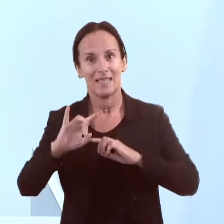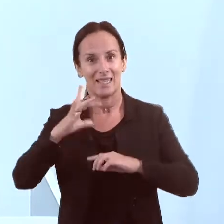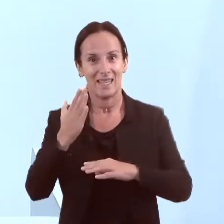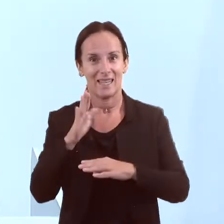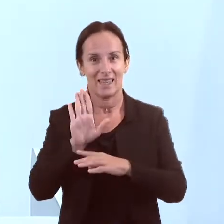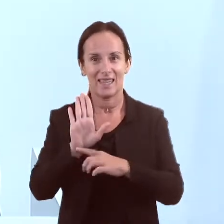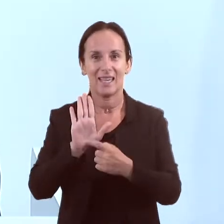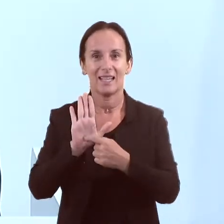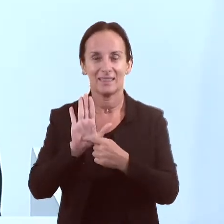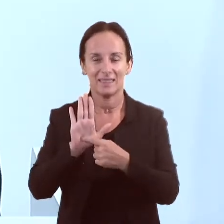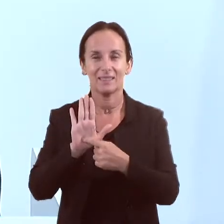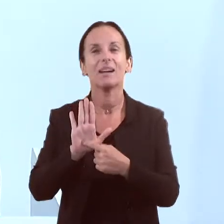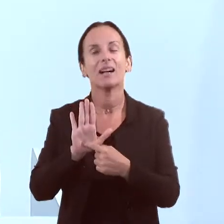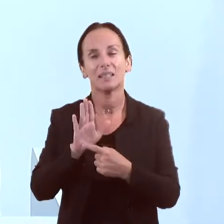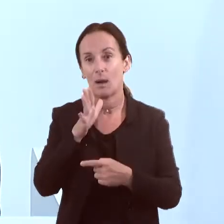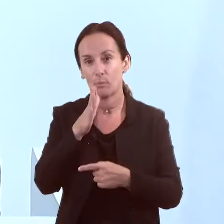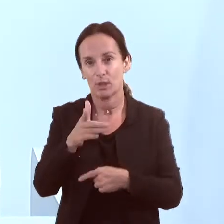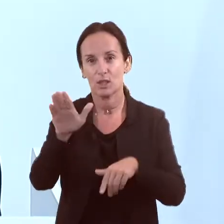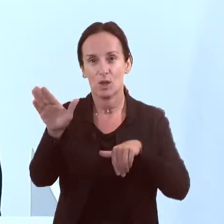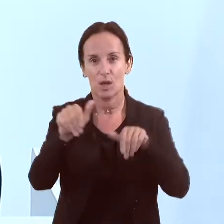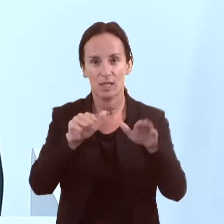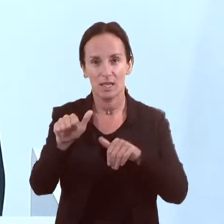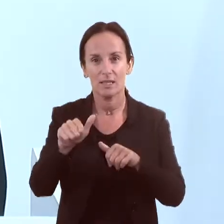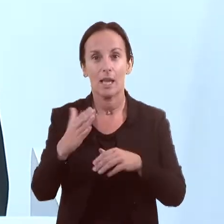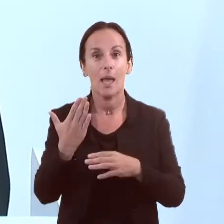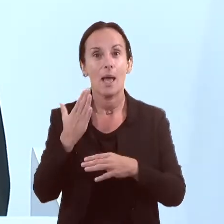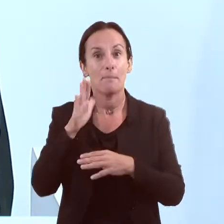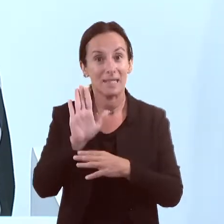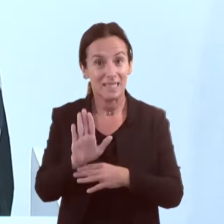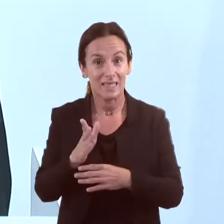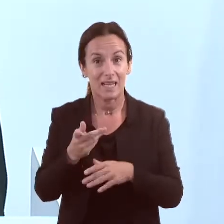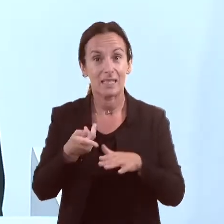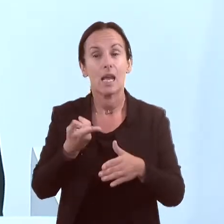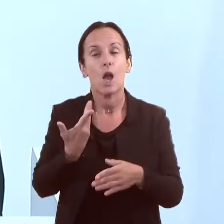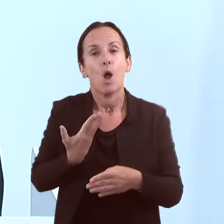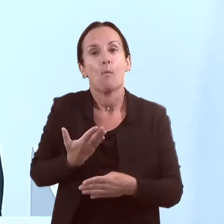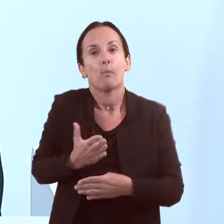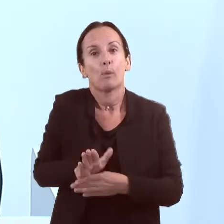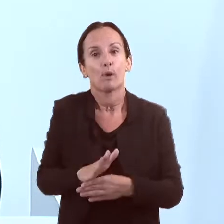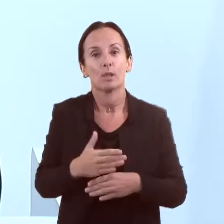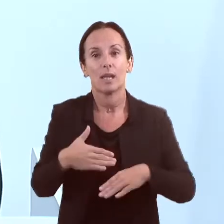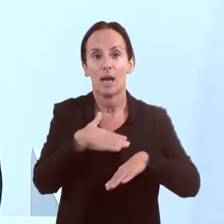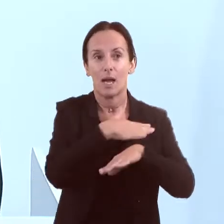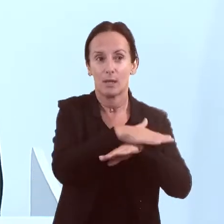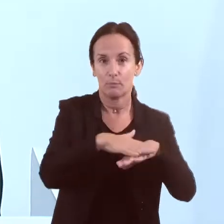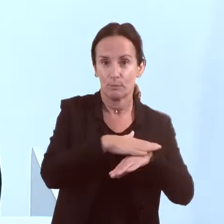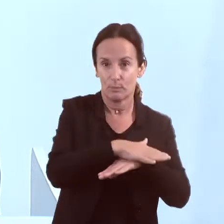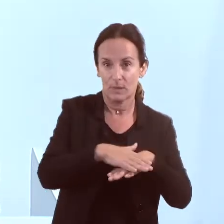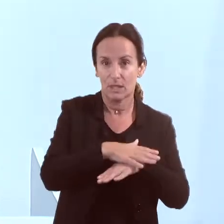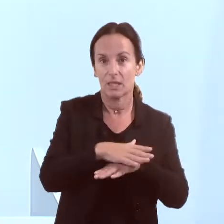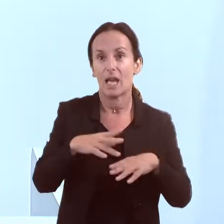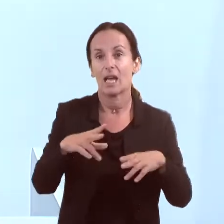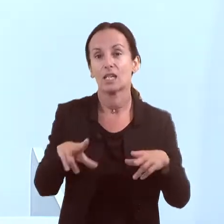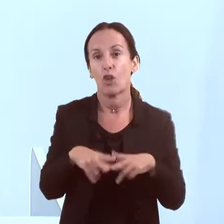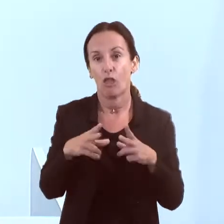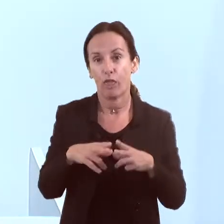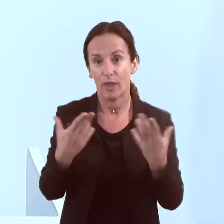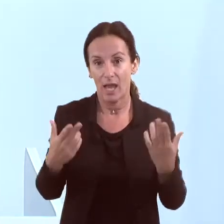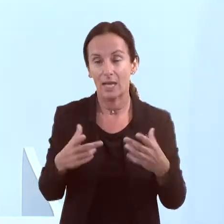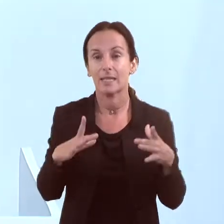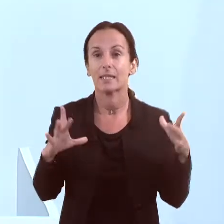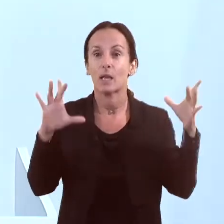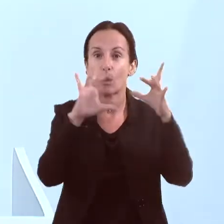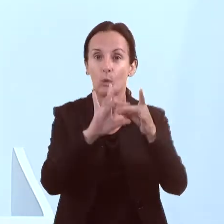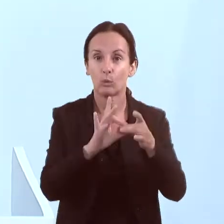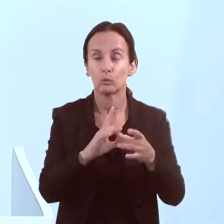vos han convocat aquí. Presentam aquesta proposta des del Ministeri d'Assumptes Socials i Agenda